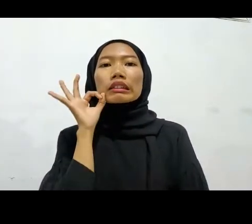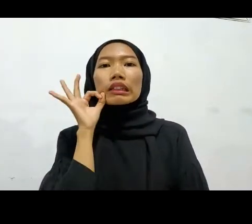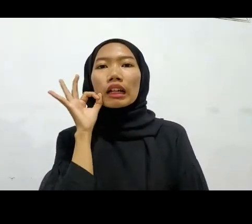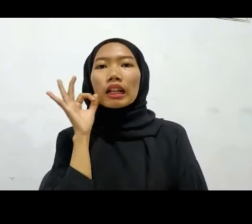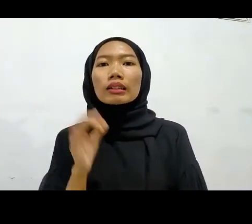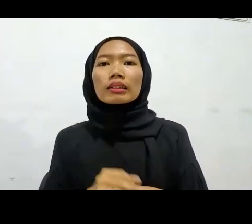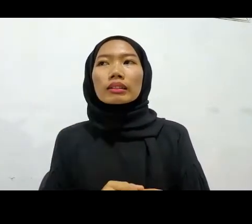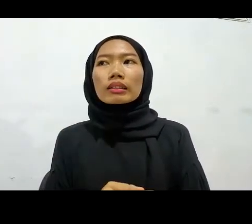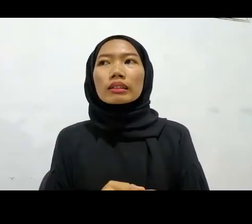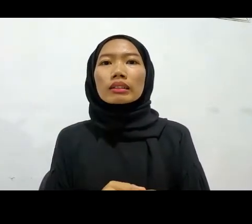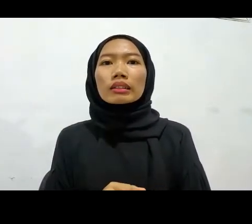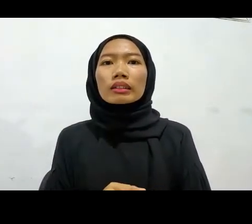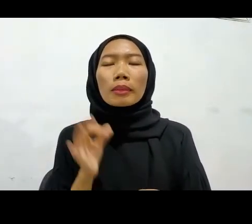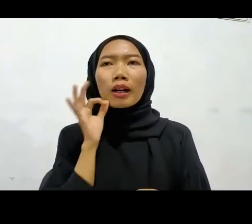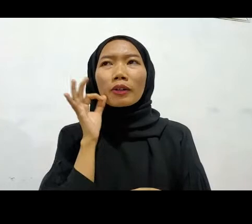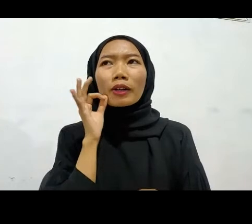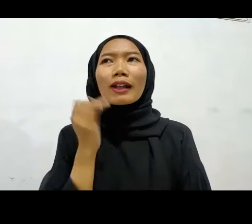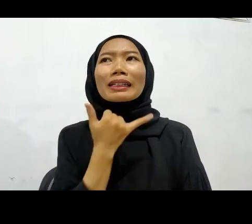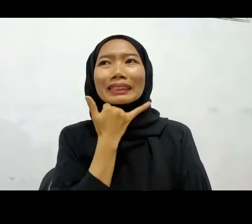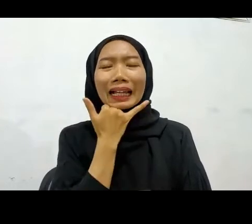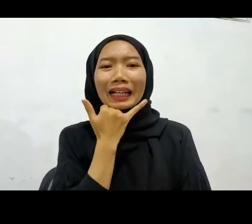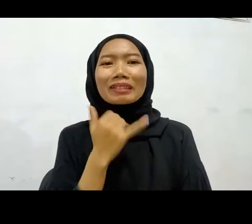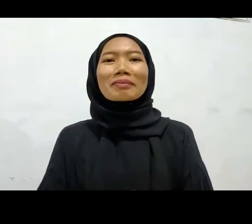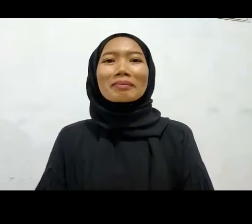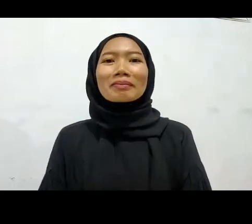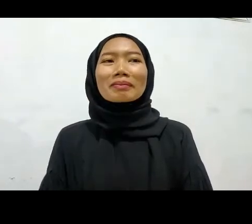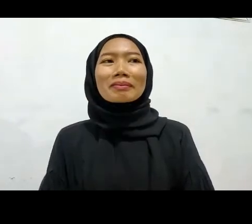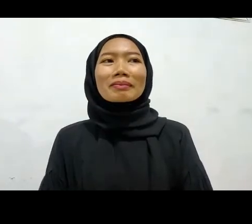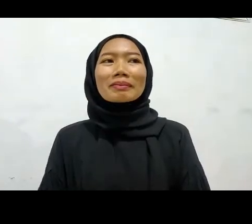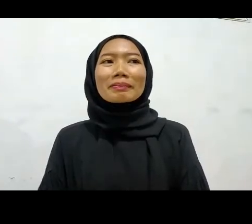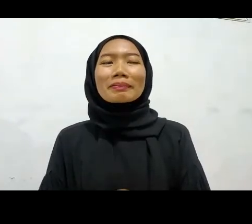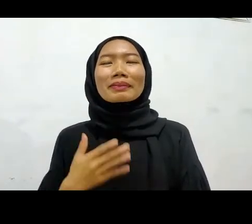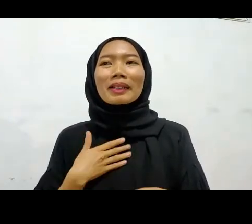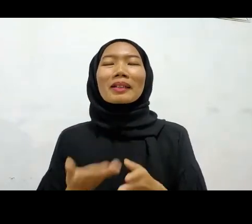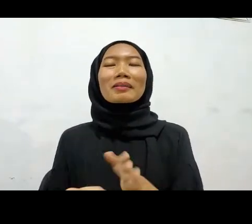Assalamualaikum warahmatullahi wabarakatuh. Saya kembalikan ke Mas Rival. Ya, thanks.